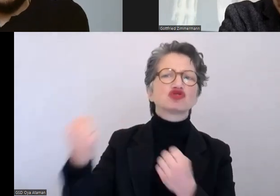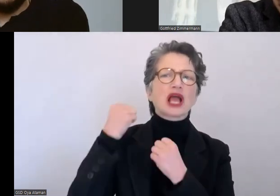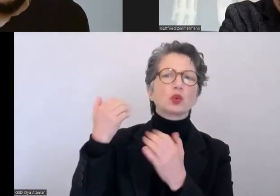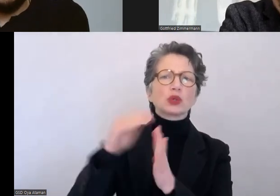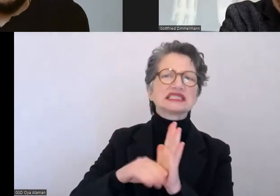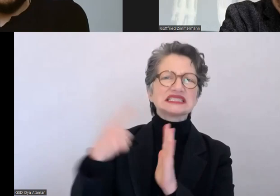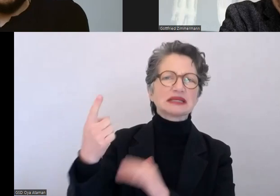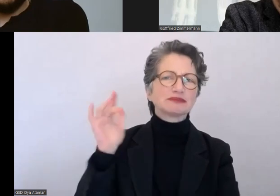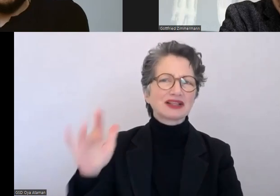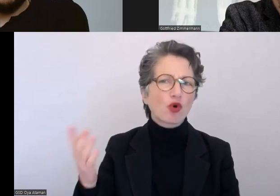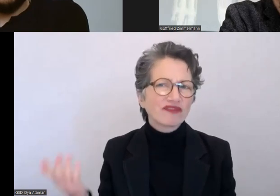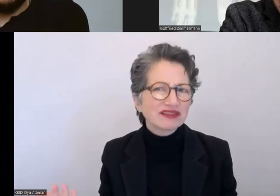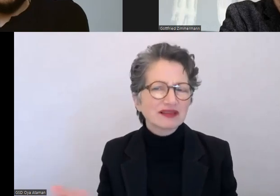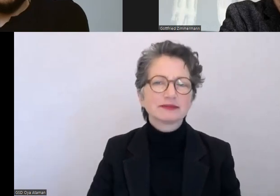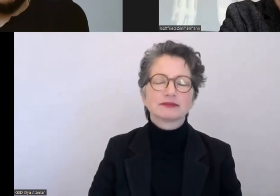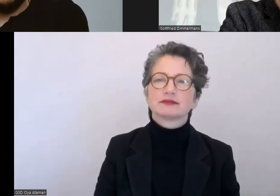Barrierefreiheitsstärkungsgesetz betroffen sind?